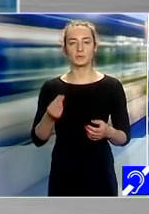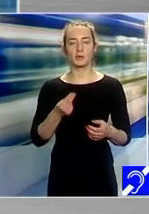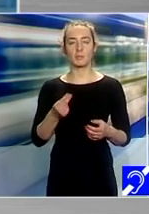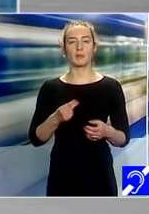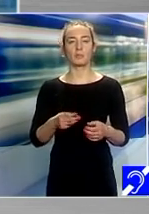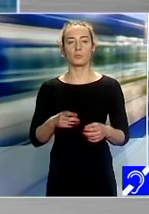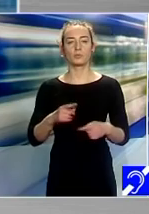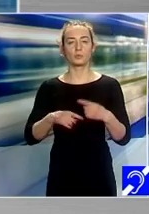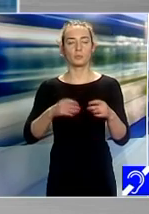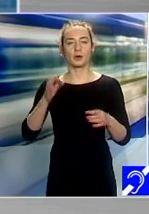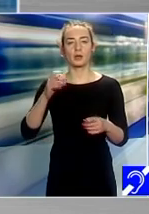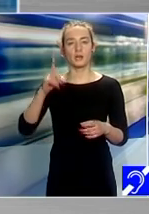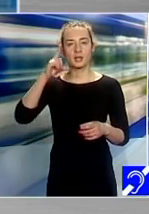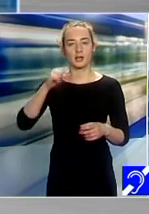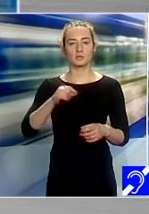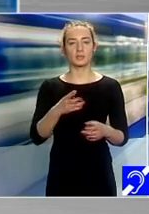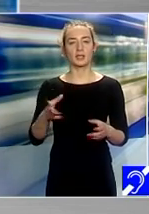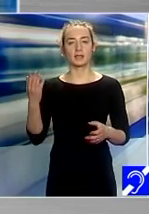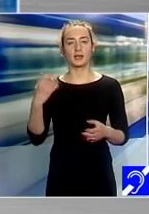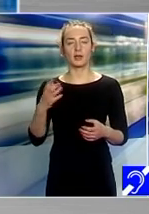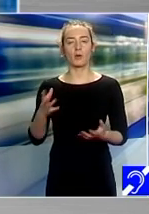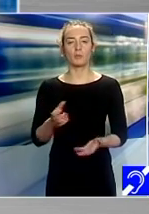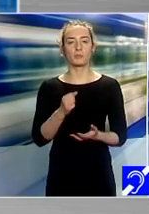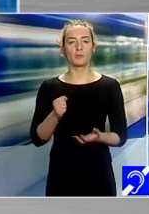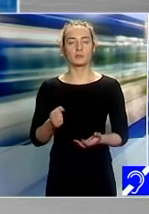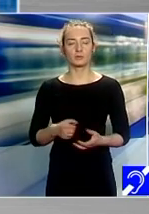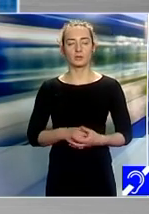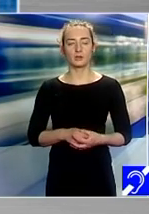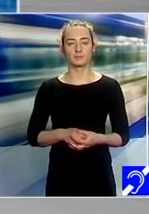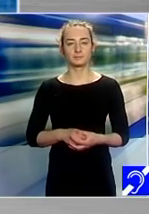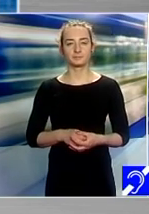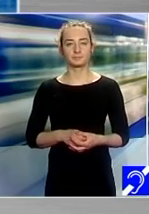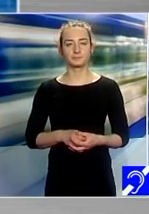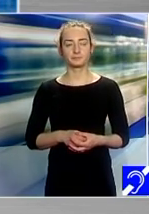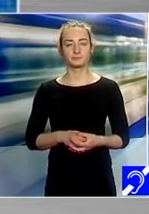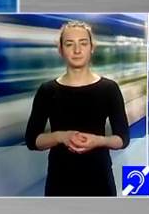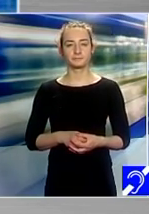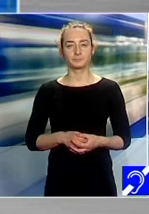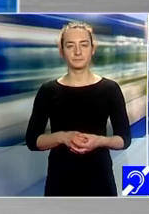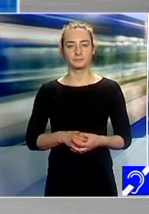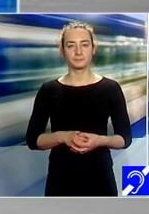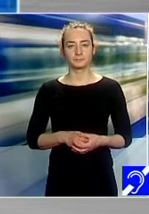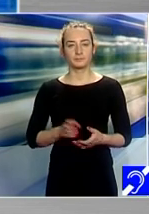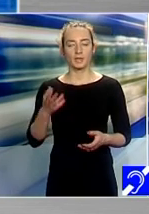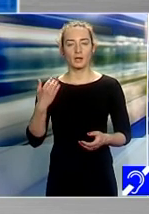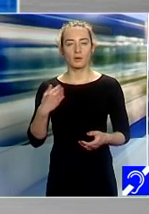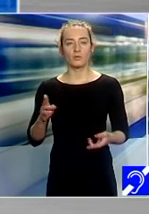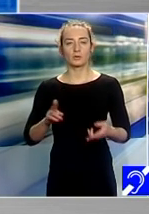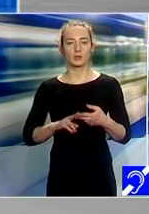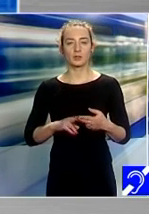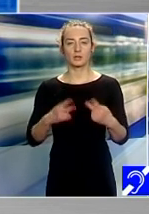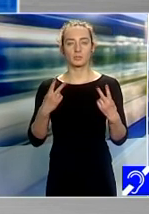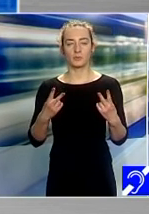obținute, accidentelor sau, mă rog, mai mulți factori care pot fi luați în discuție. Deci a fost o întâlnire foarte,